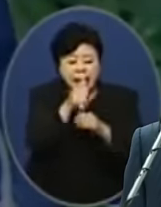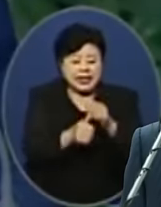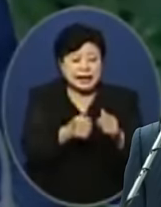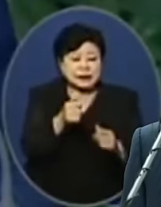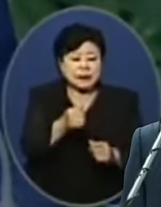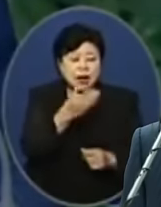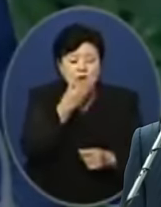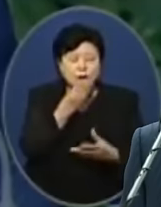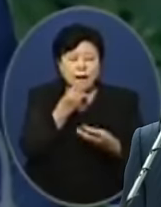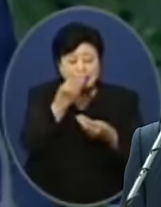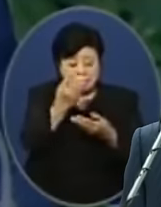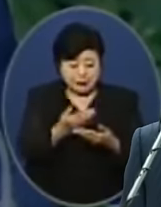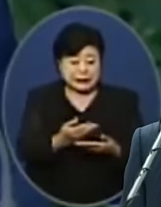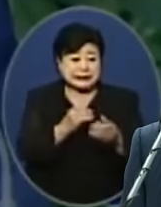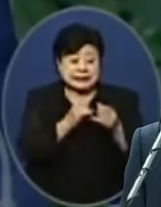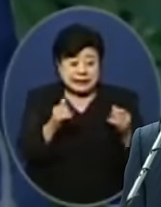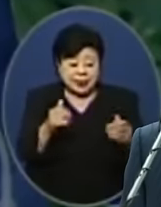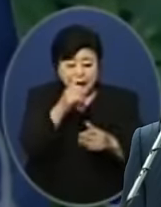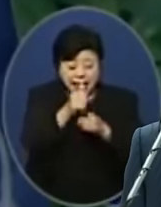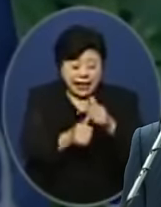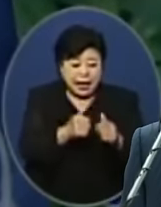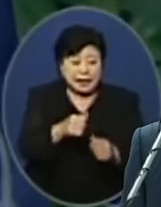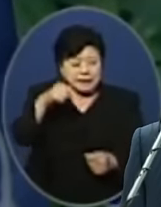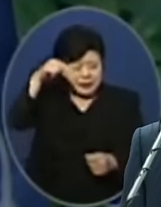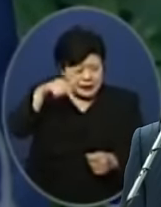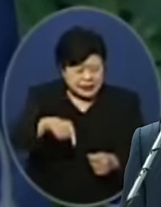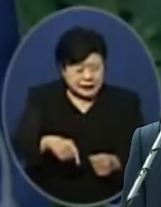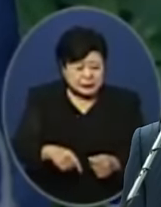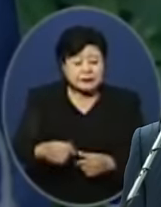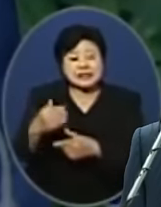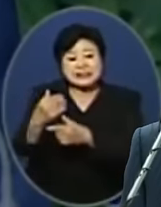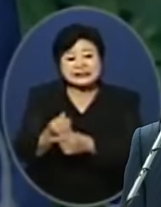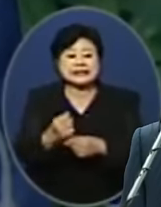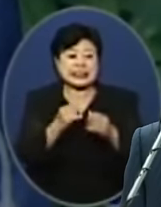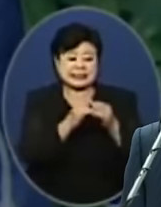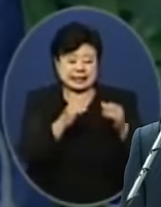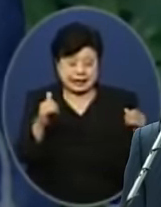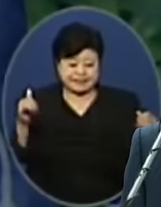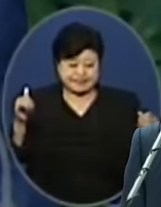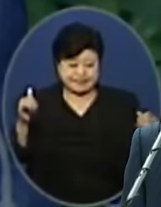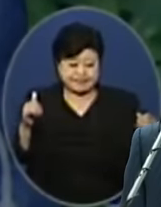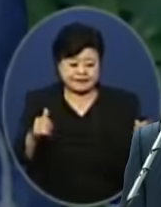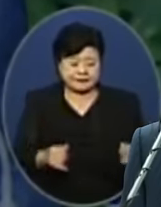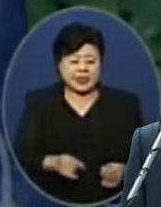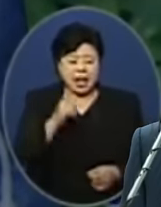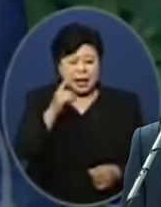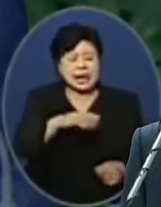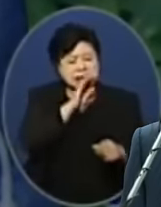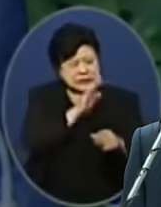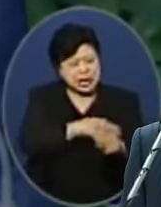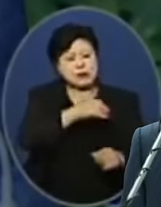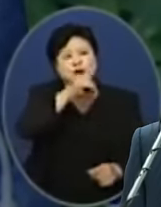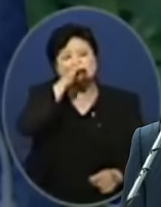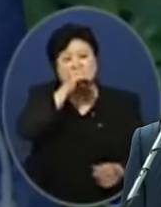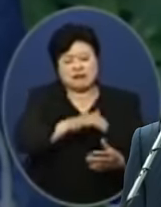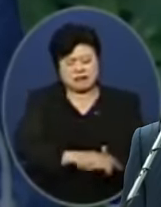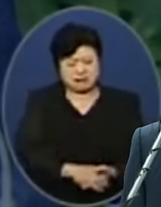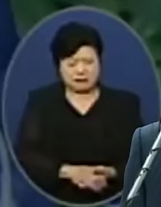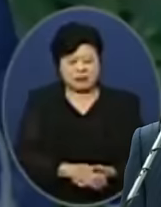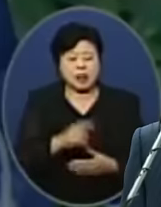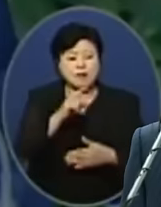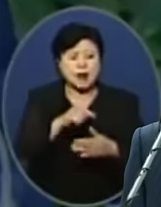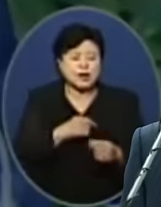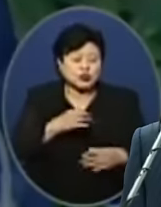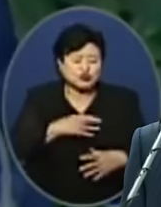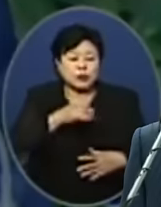하나님의 복을 많이 받은 사람이고 하나님을 깊이 의지한 사람인데 한 가지 잘못된 것이 있었습니다.